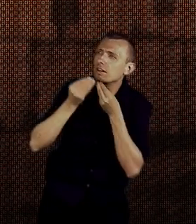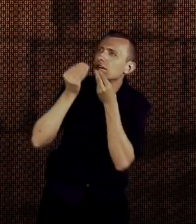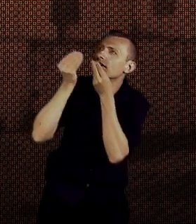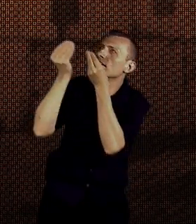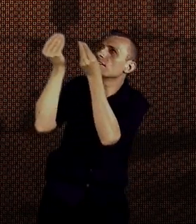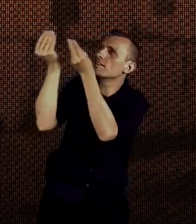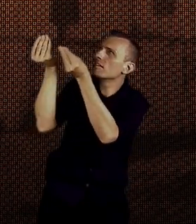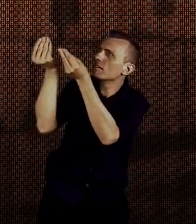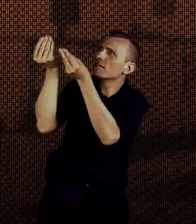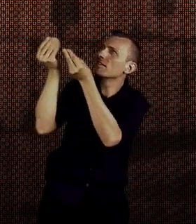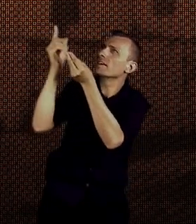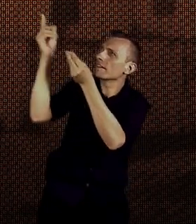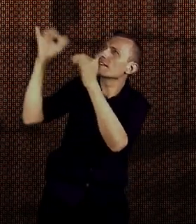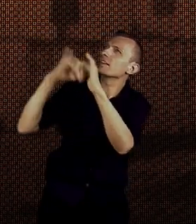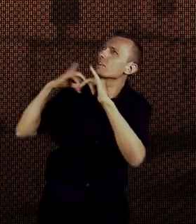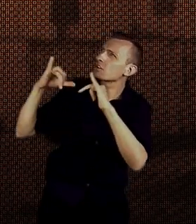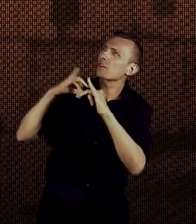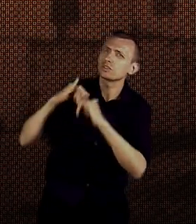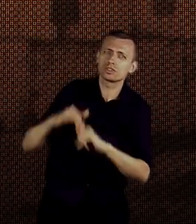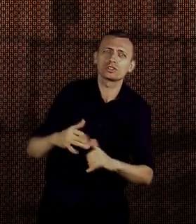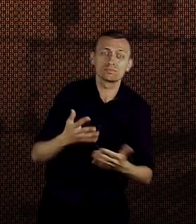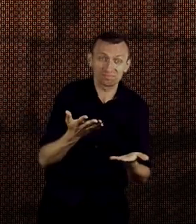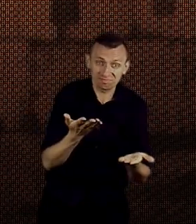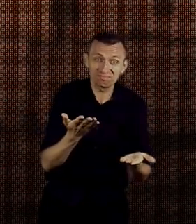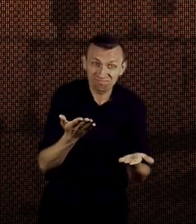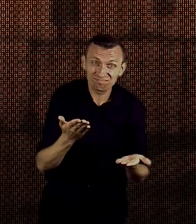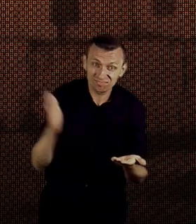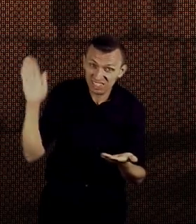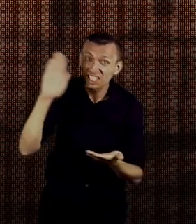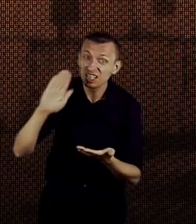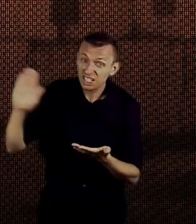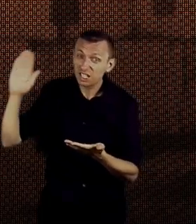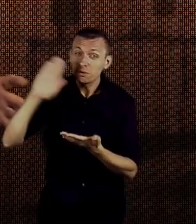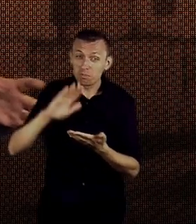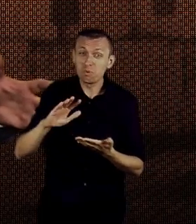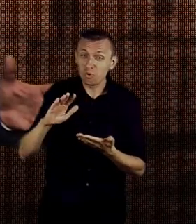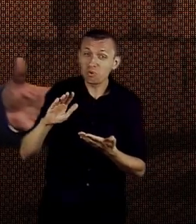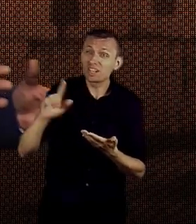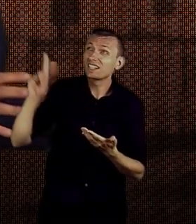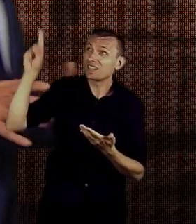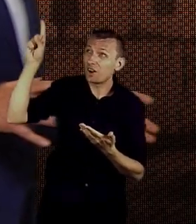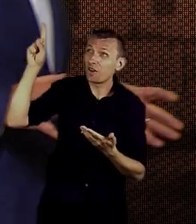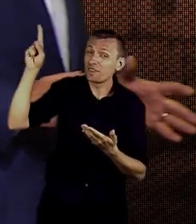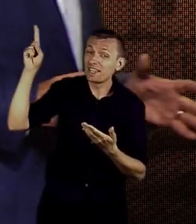stopy. Do tego Bóg nas prowadzi. Do takiego miejsca